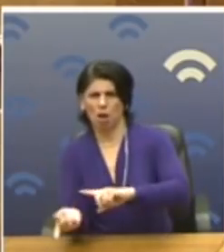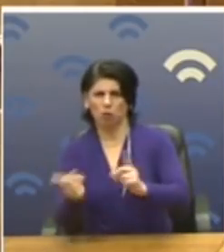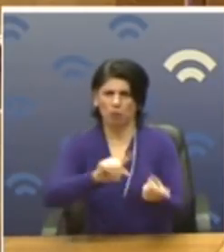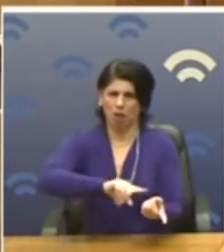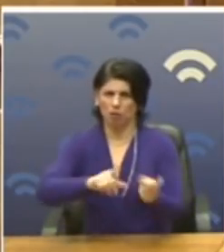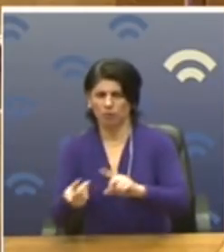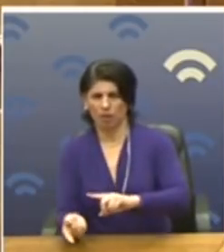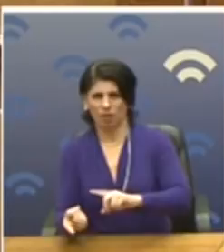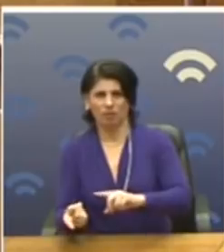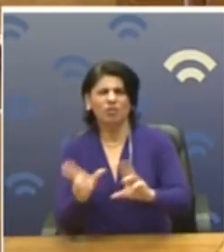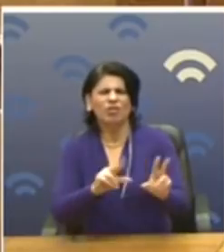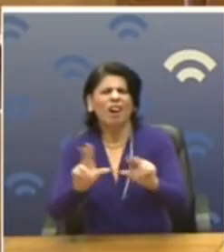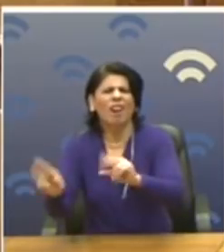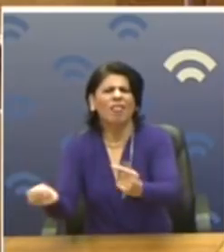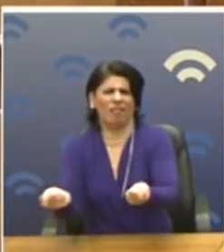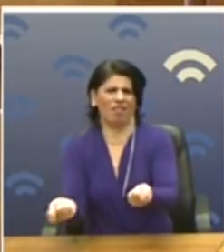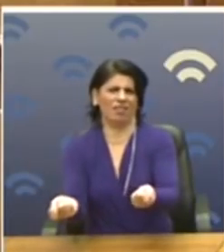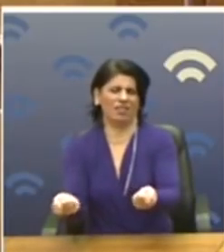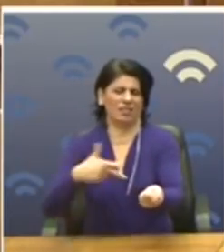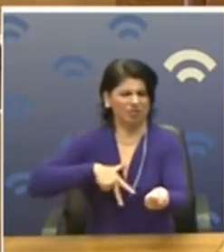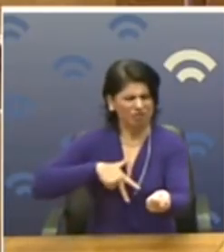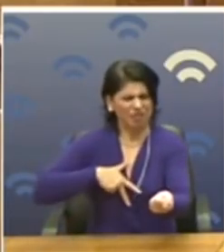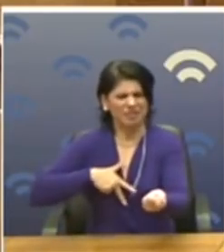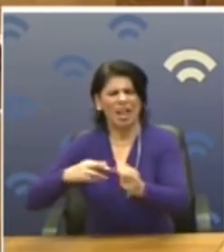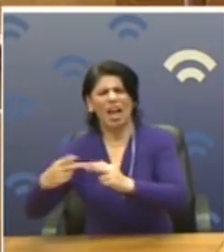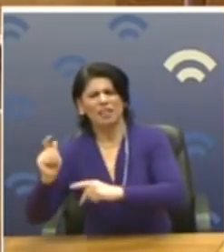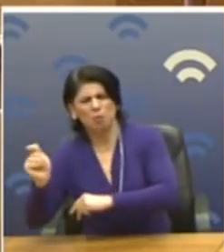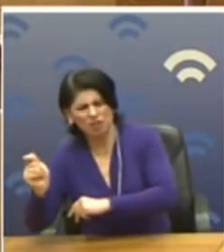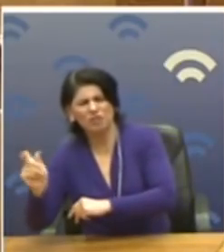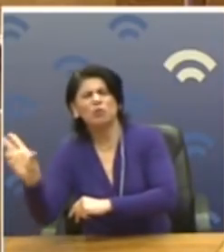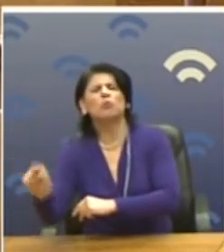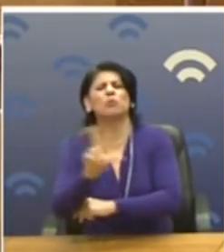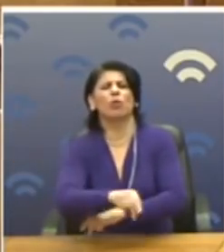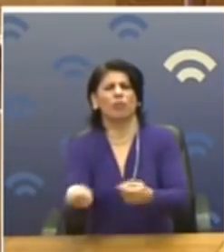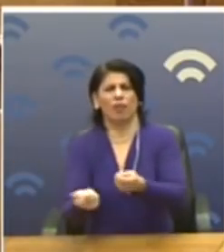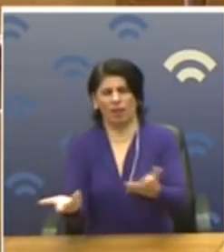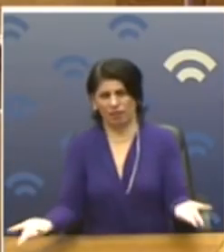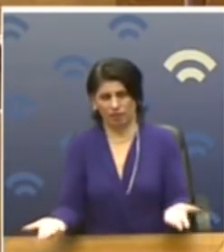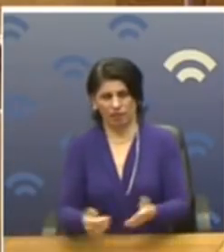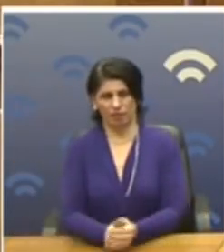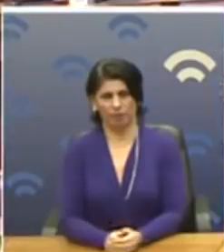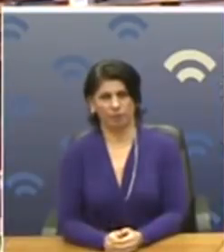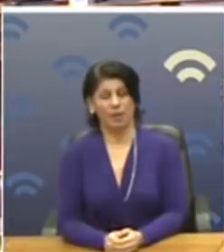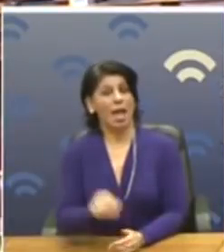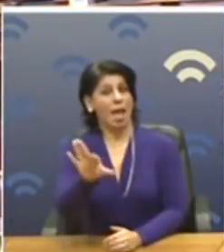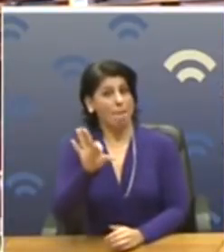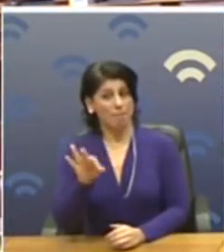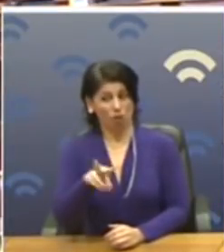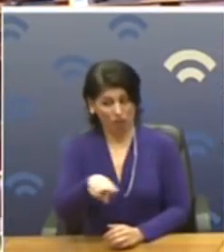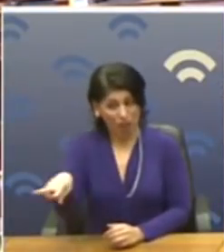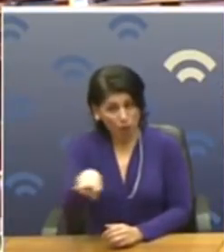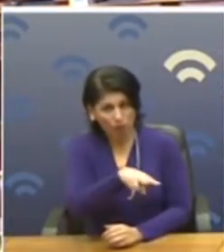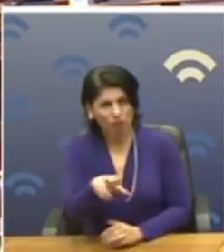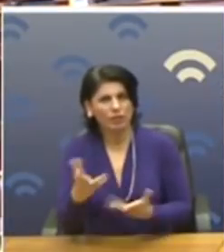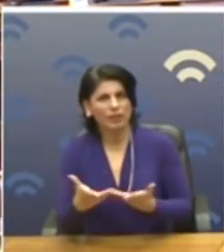δύο κάνατε και στην αντιπολίτευση και στην κυβέρνηση. Επιλογή δική σας ήταν η